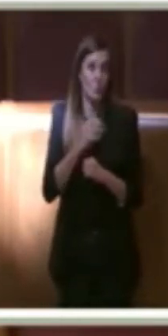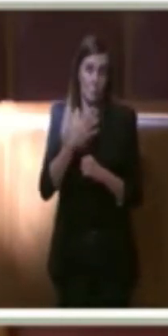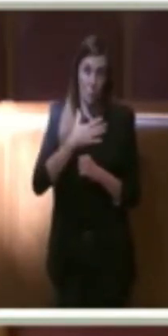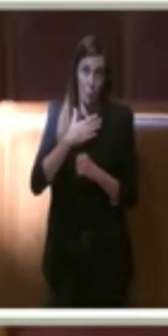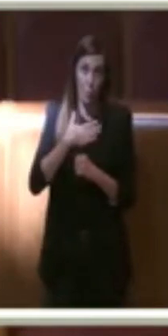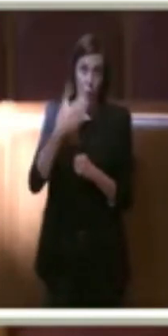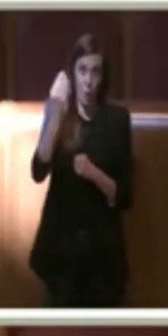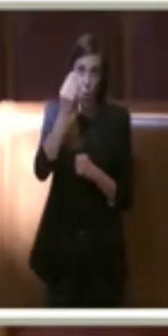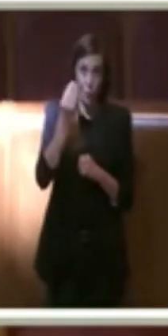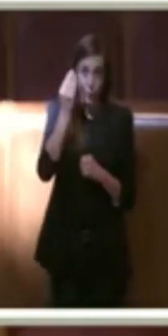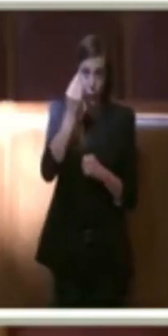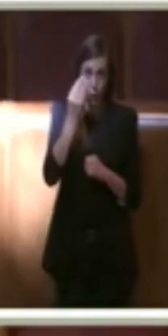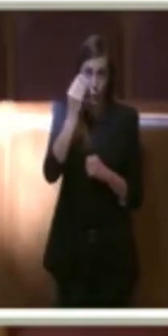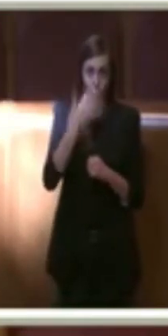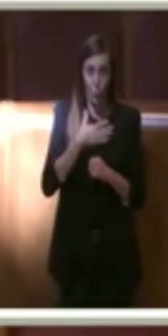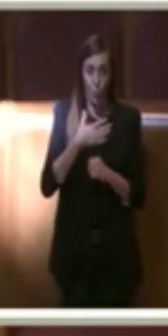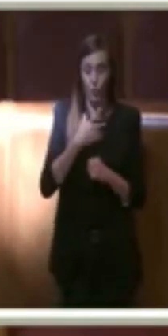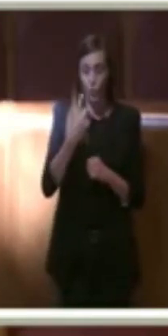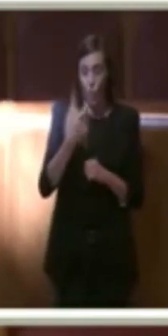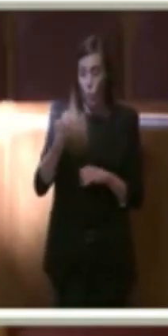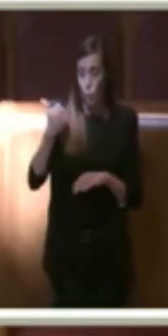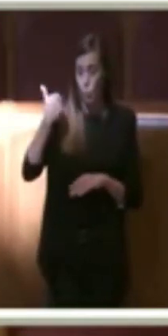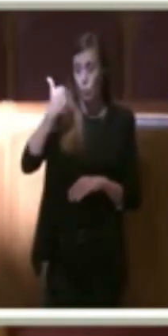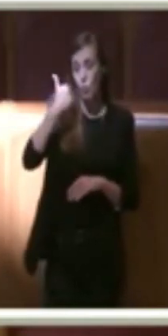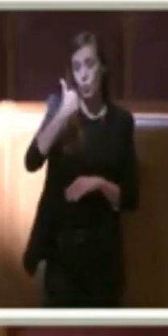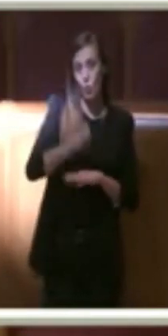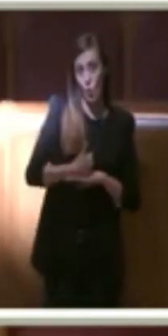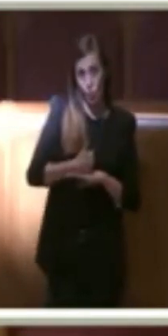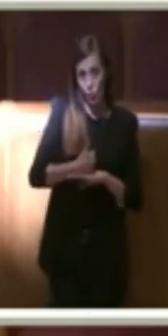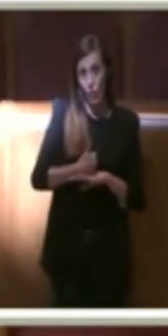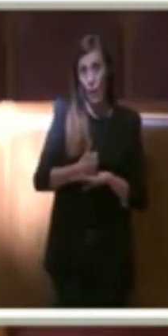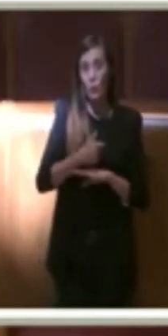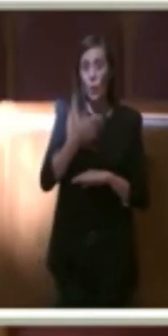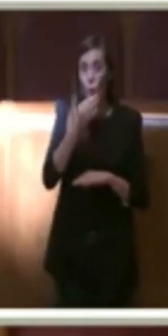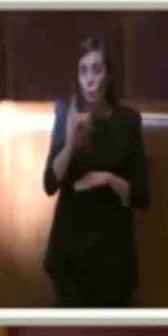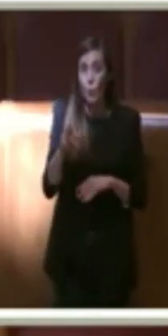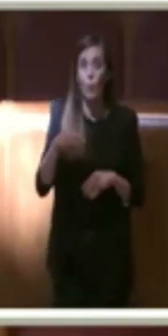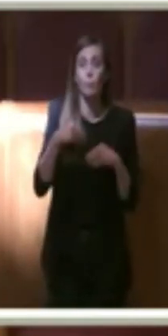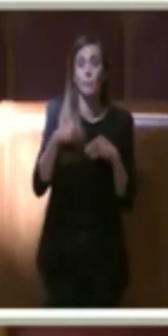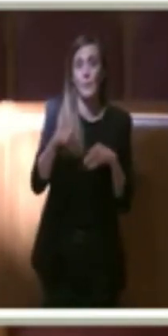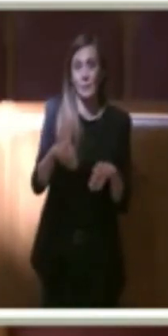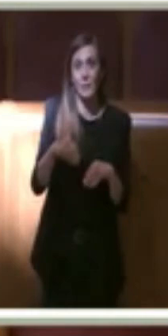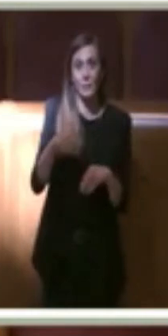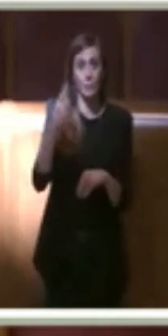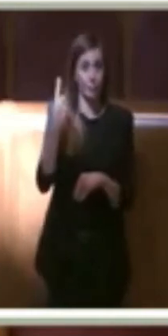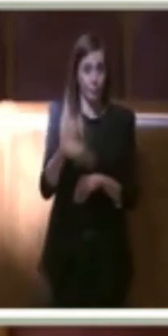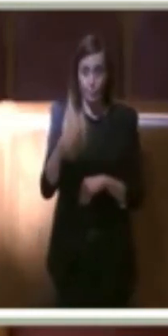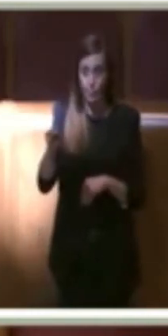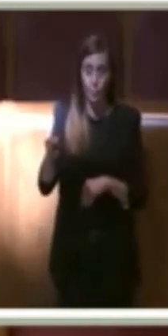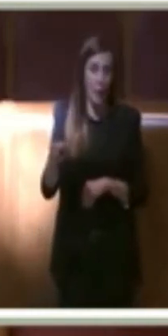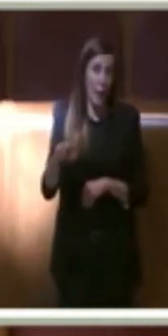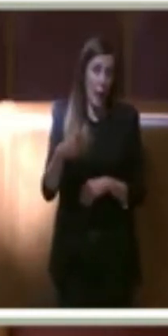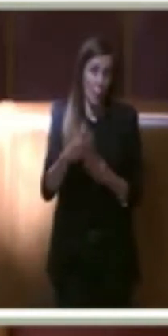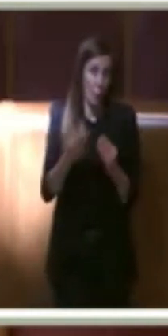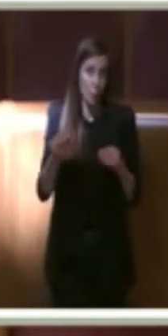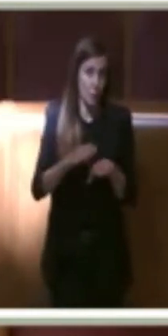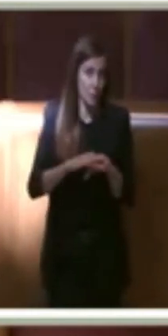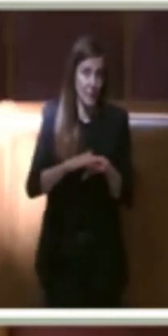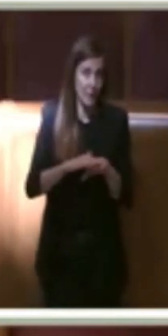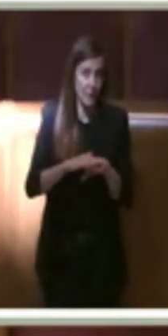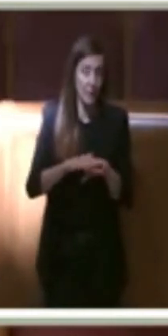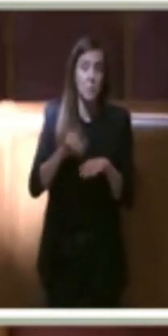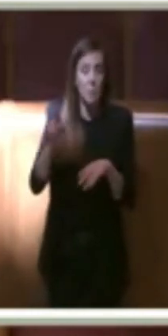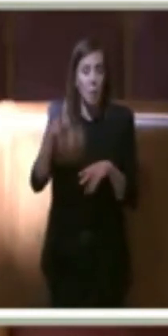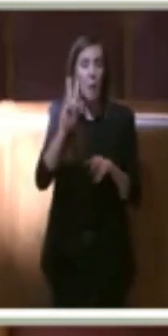opinione, c'è un soggetto che può eventualmente partecipare, e questo soggetto è multiservizi, che